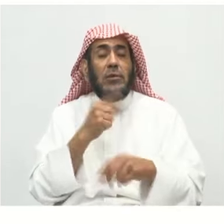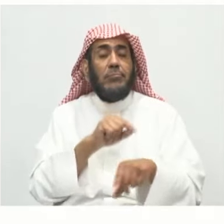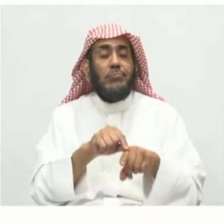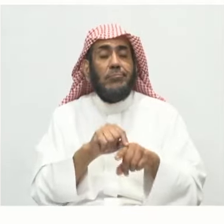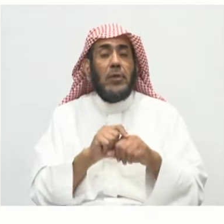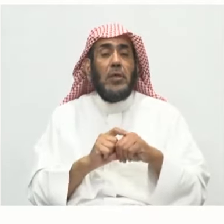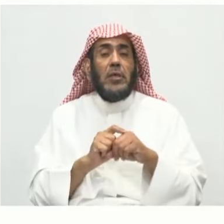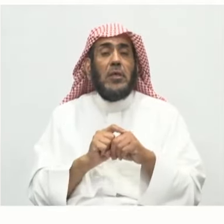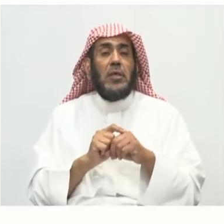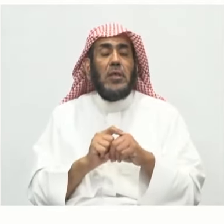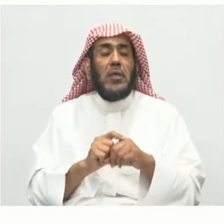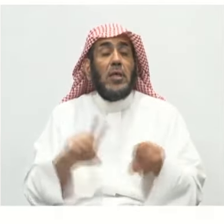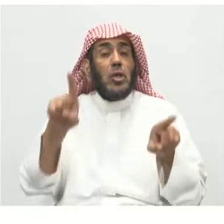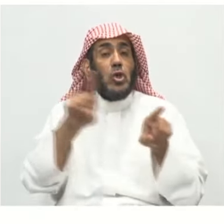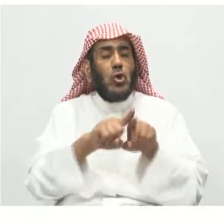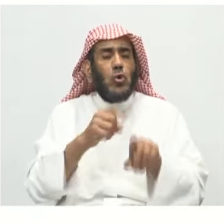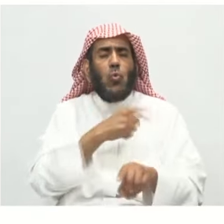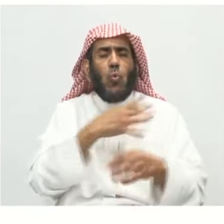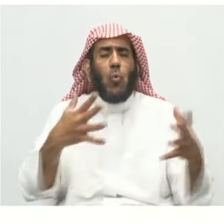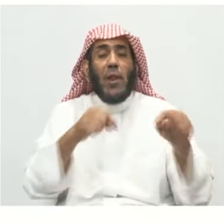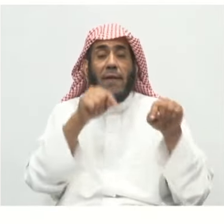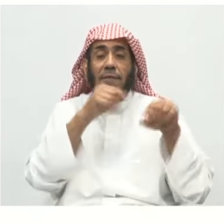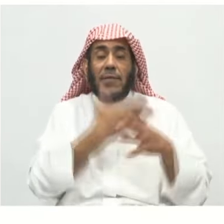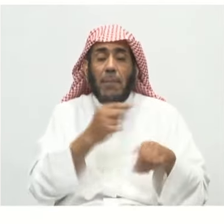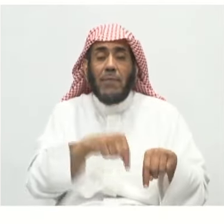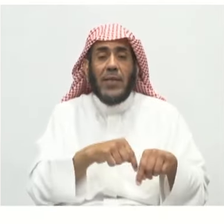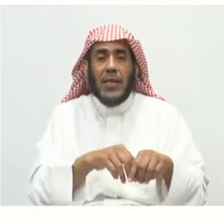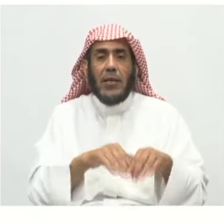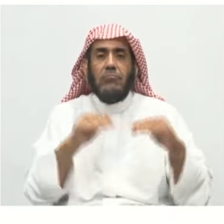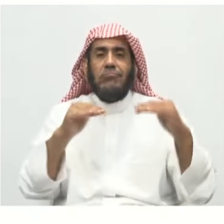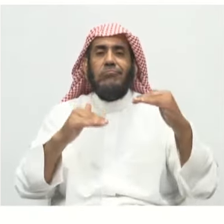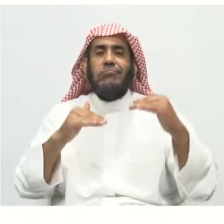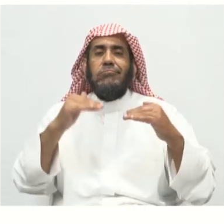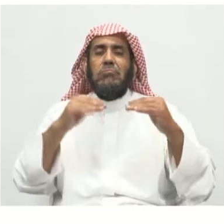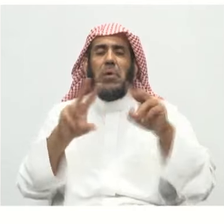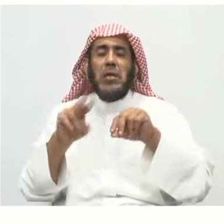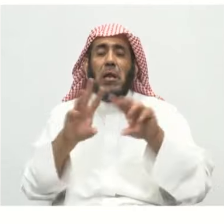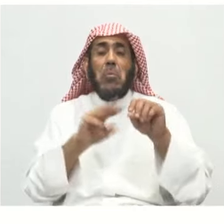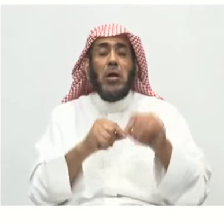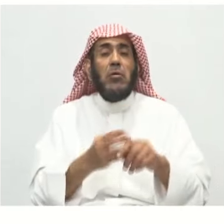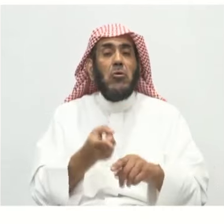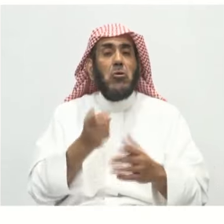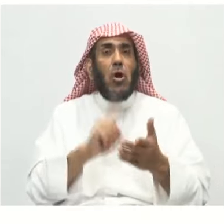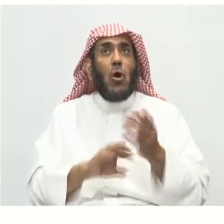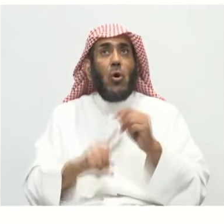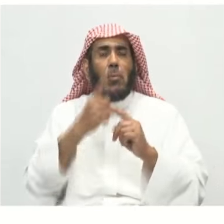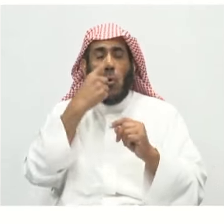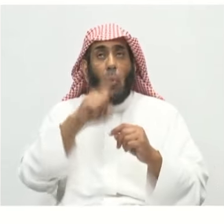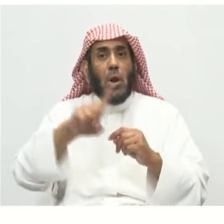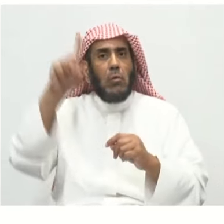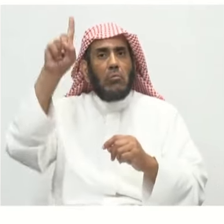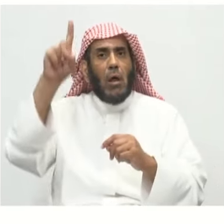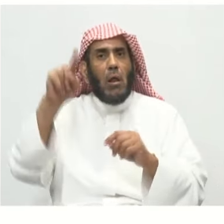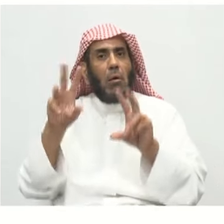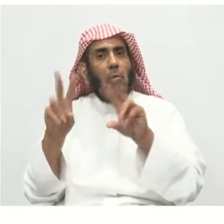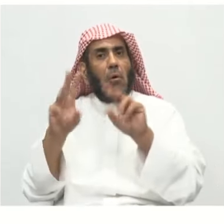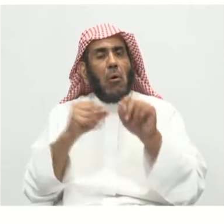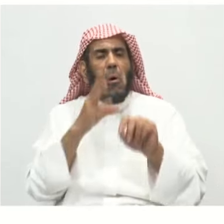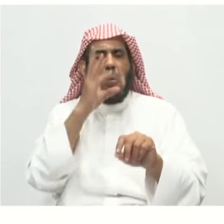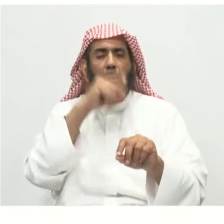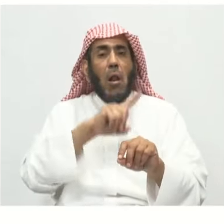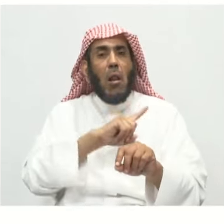طبعا هنا الشرك ظلم عظيم لان فيه سويه بين من يستحق العباد وهو الله عز وجل ومن